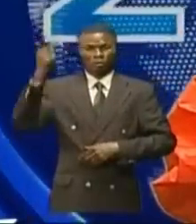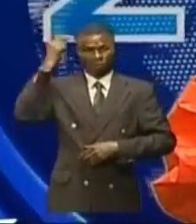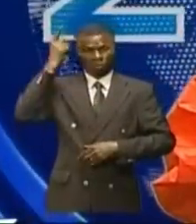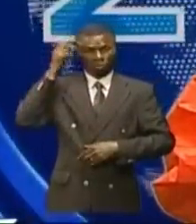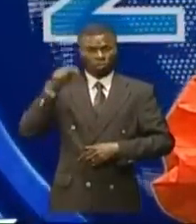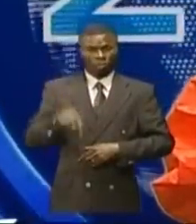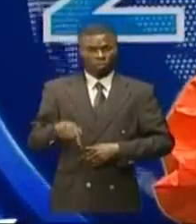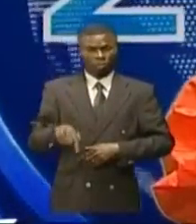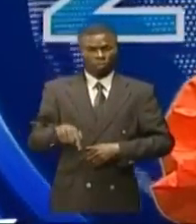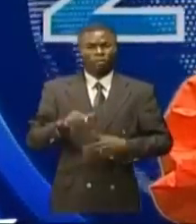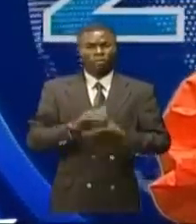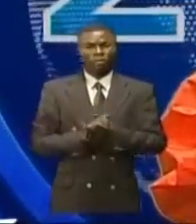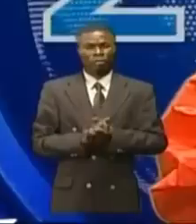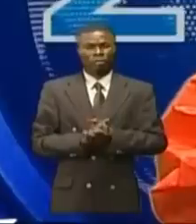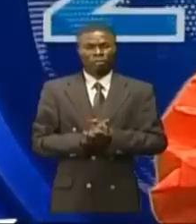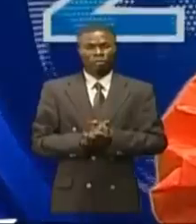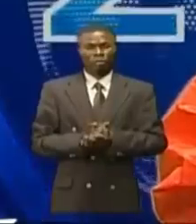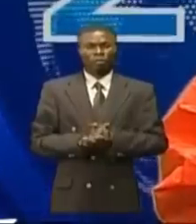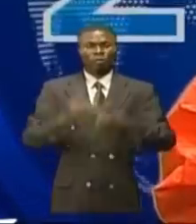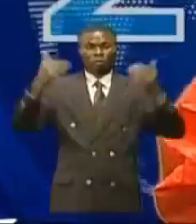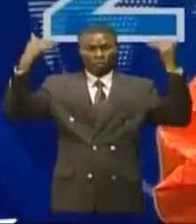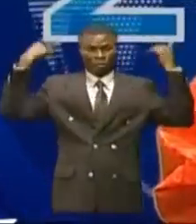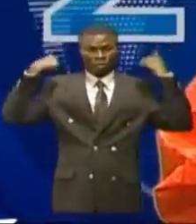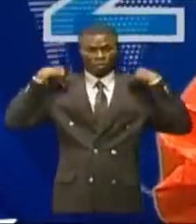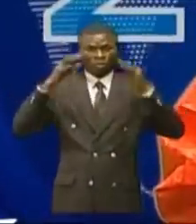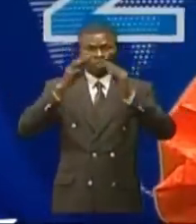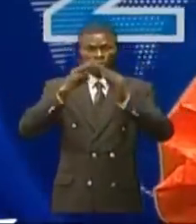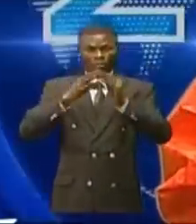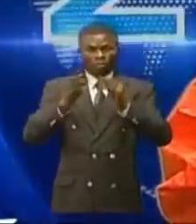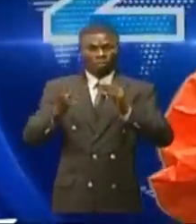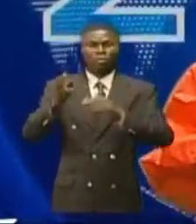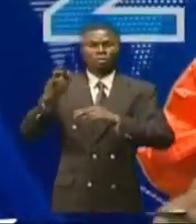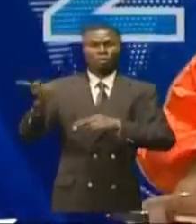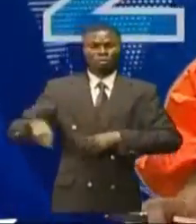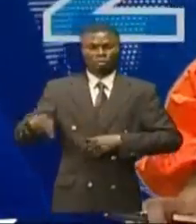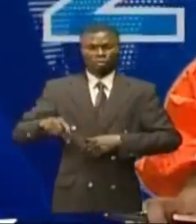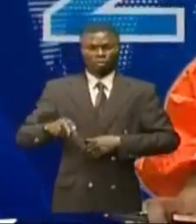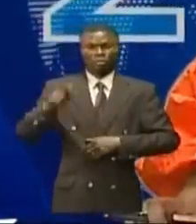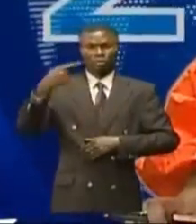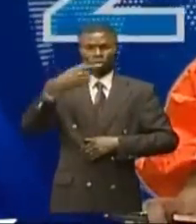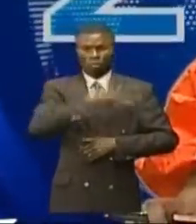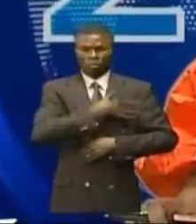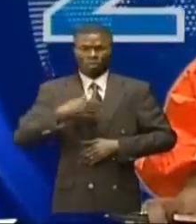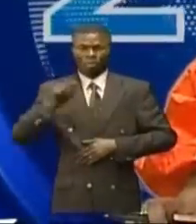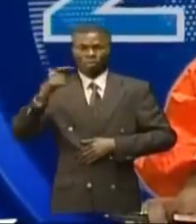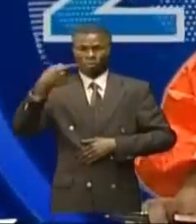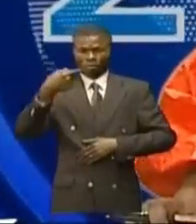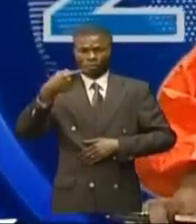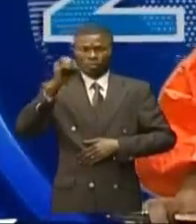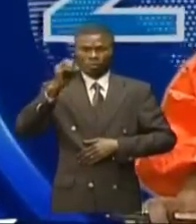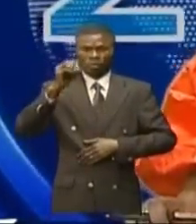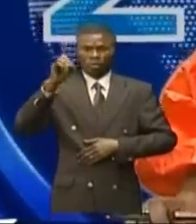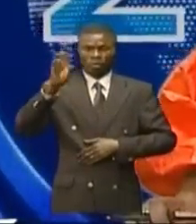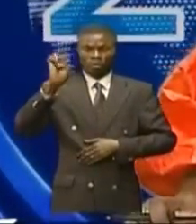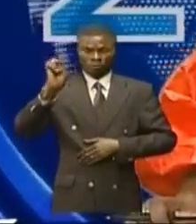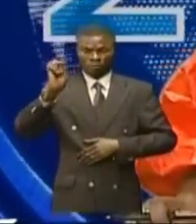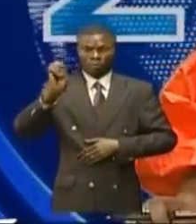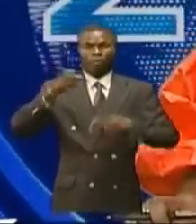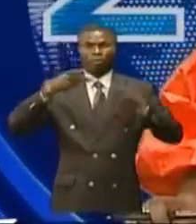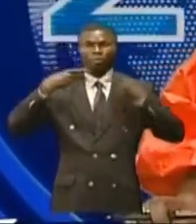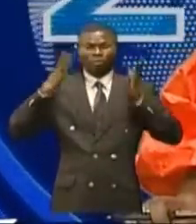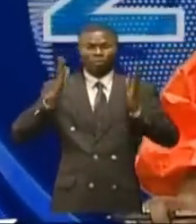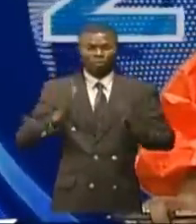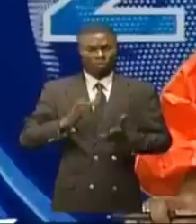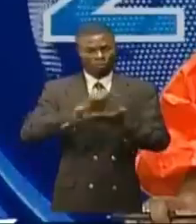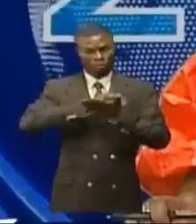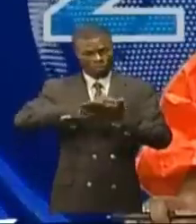l'assemblée plénière provinciale de Kinshasa. Godin Poya a été défenestré ce vendredi. La plénière qui lui avait accordé 48 heures pour présenter ses